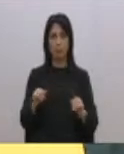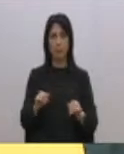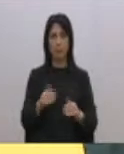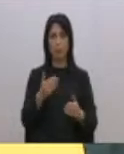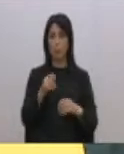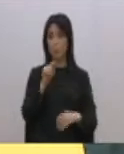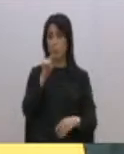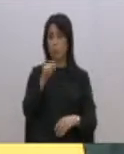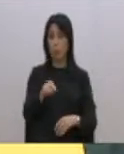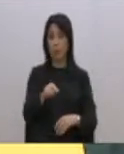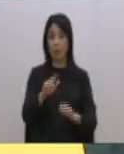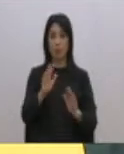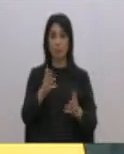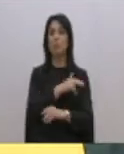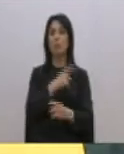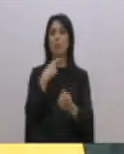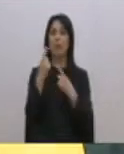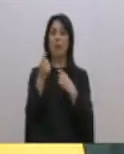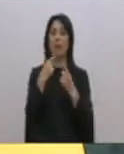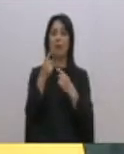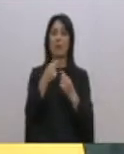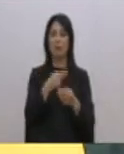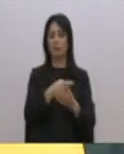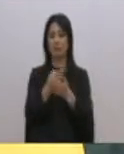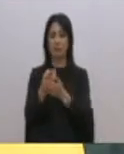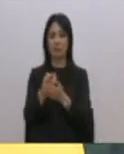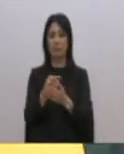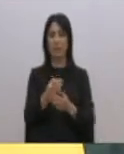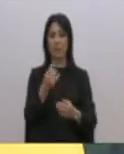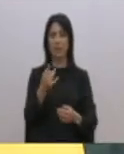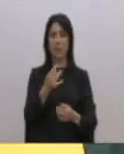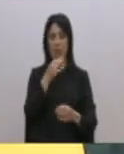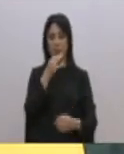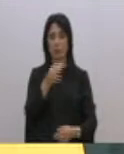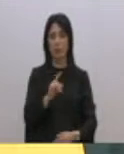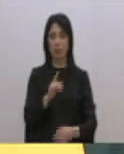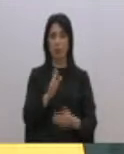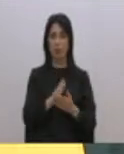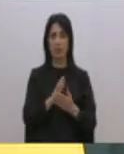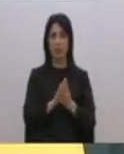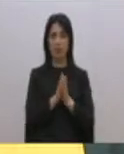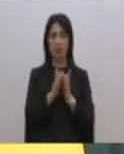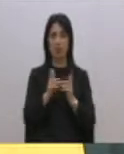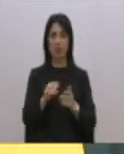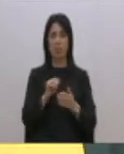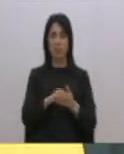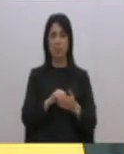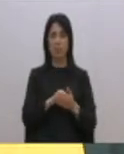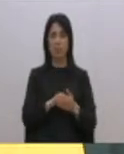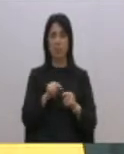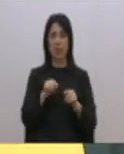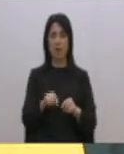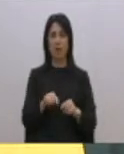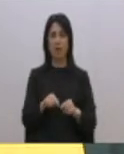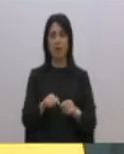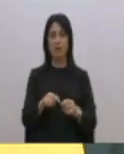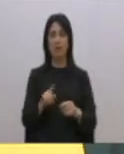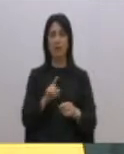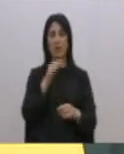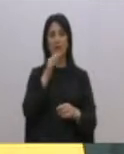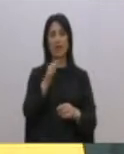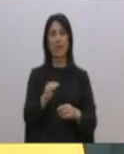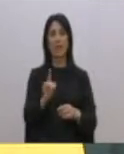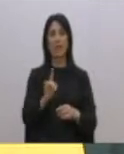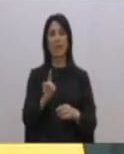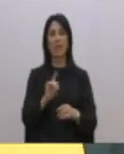თუ არის ასეთი შემთხვევა, მაშინ უკვე პორის კლინიკაში რაც კიდევ ერთხელ გეუბნებით რომ არის შეთანხმების საგანი, ხლა ესე რომ გითხრათ